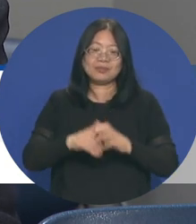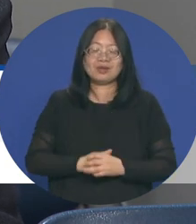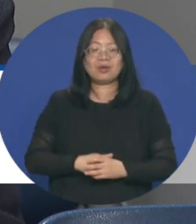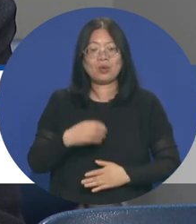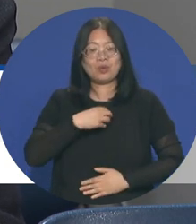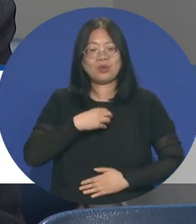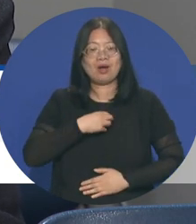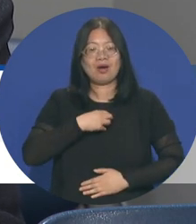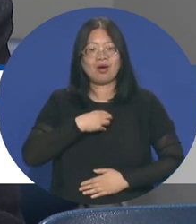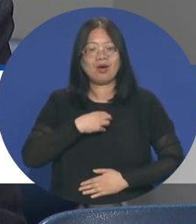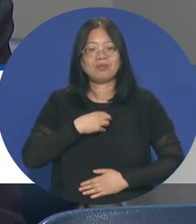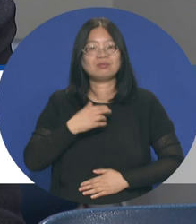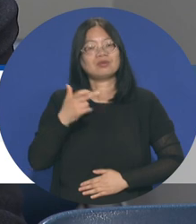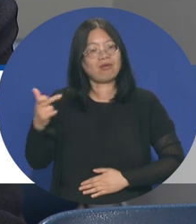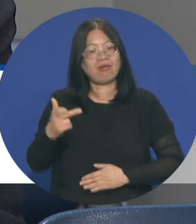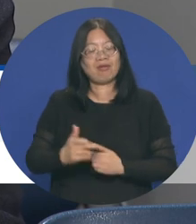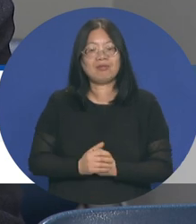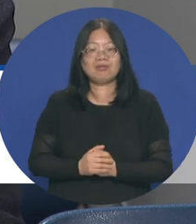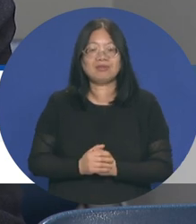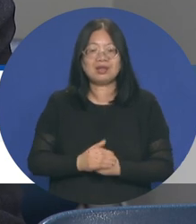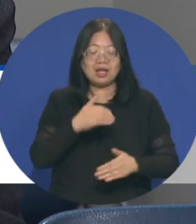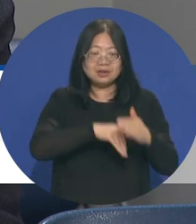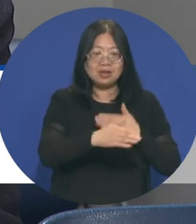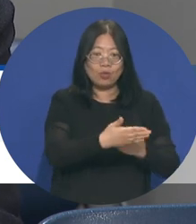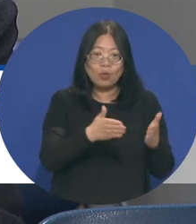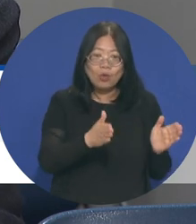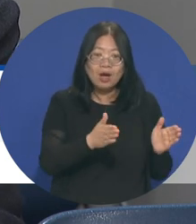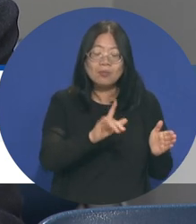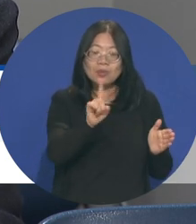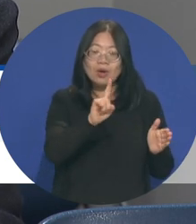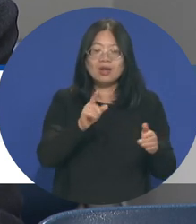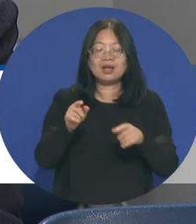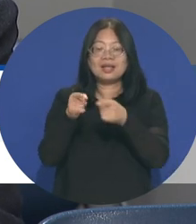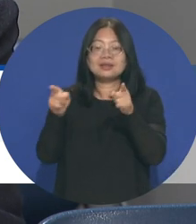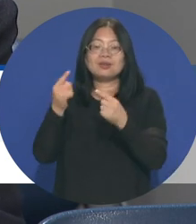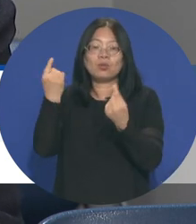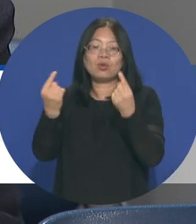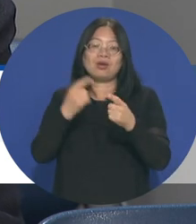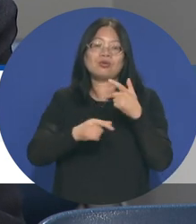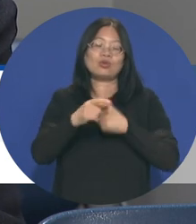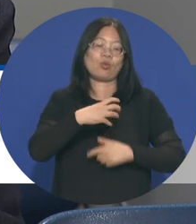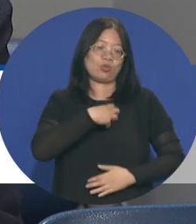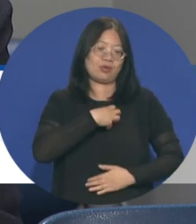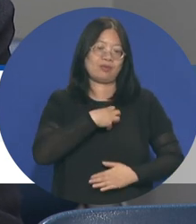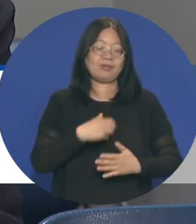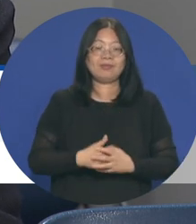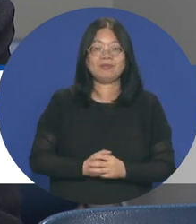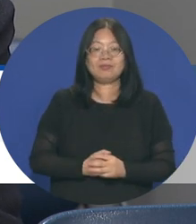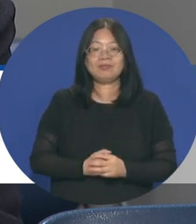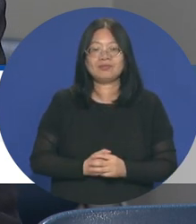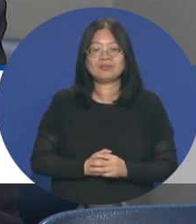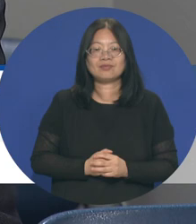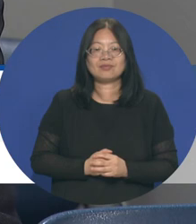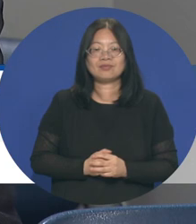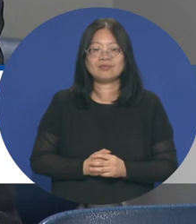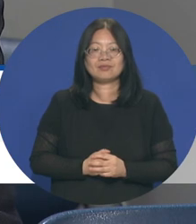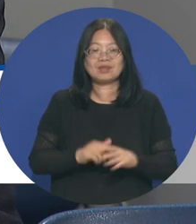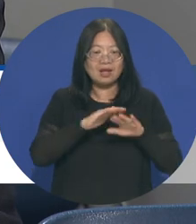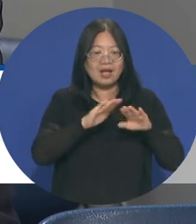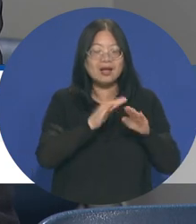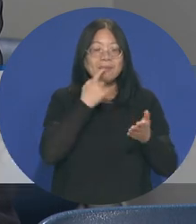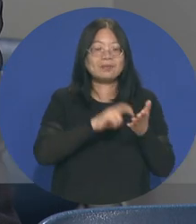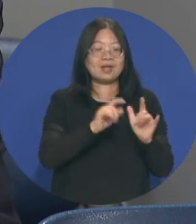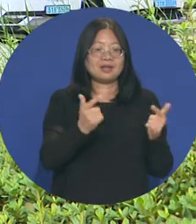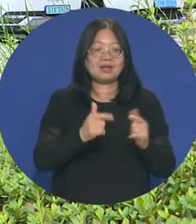고려하면 위험성이 월등히 높은 거잖아요. 근데 지하 공간이라고 하는 거는 지상 공간보다 훨씬 위험하거든요. 그거를